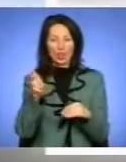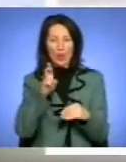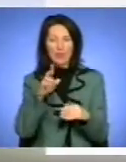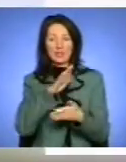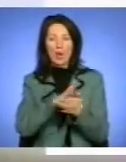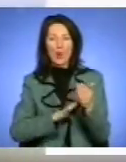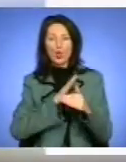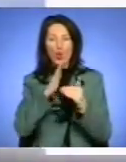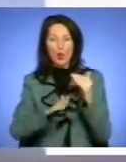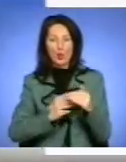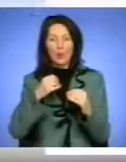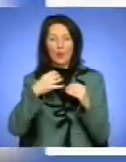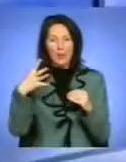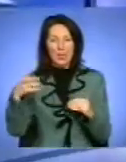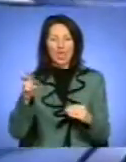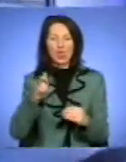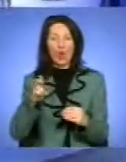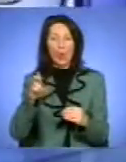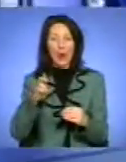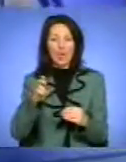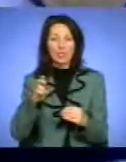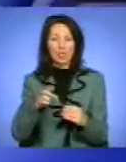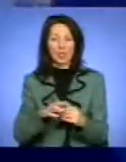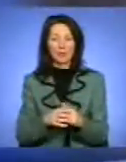протягом доби 15-го.